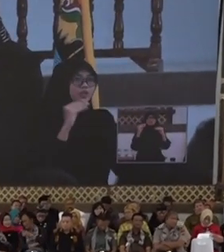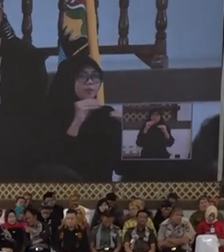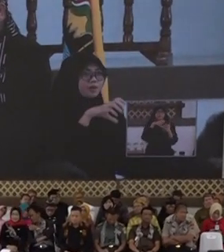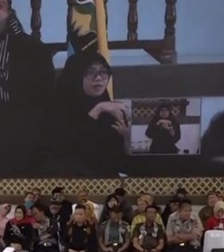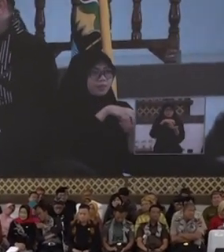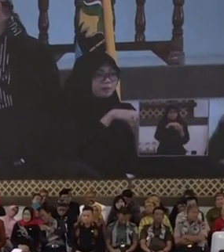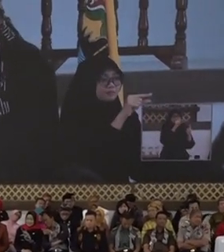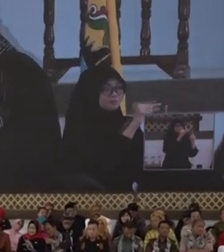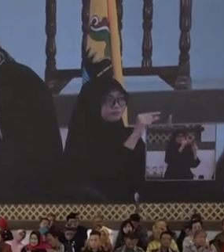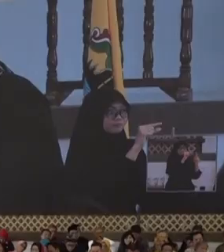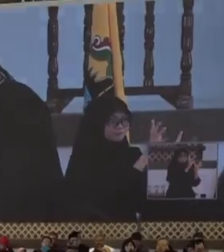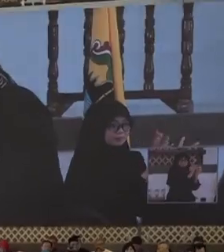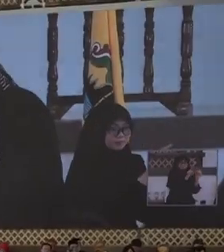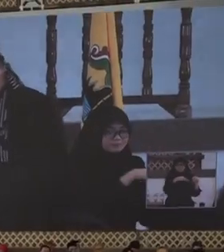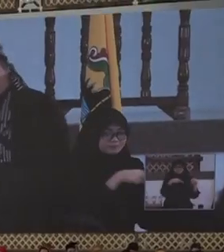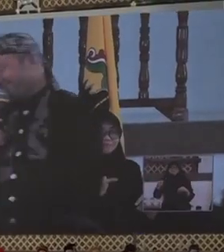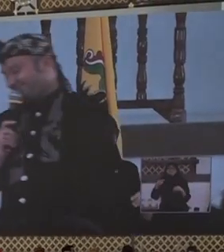ini sebagai pemersatu.